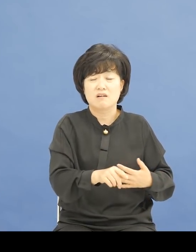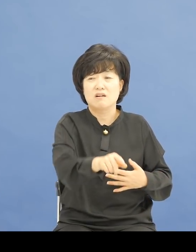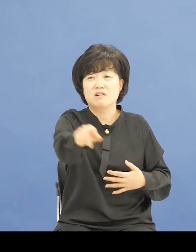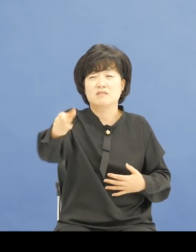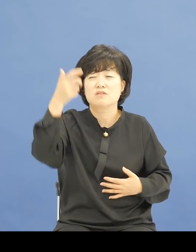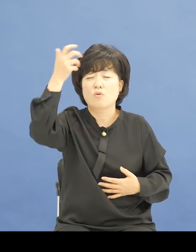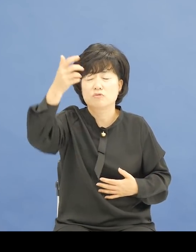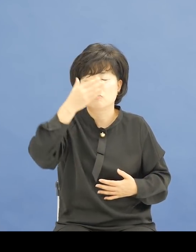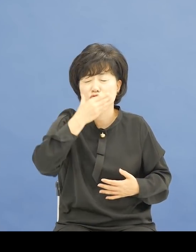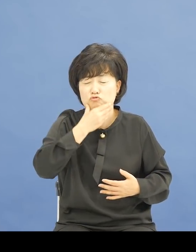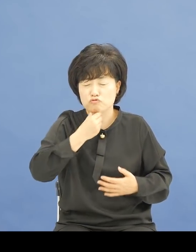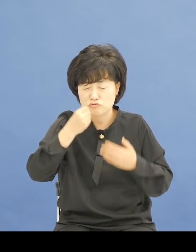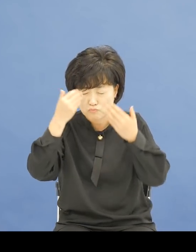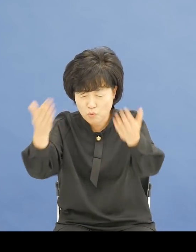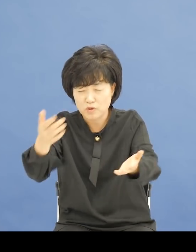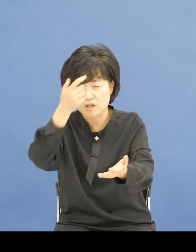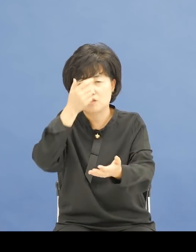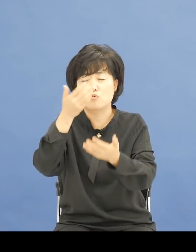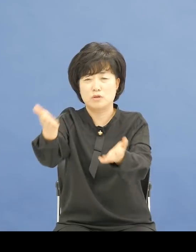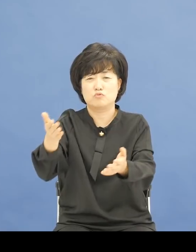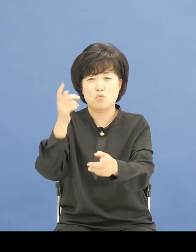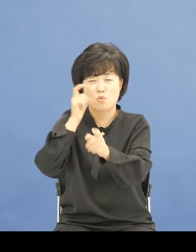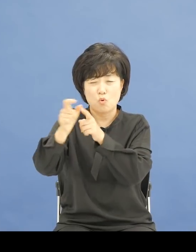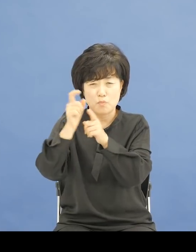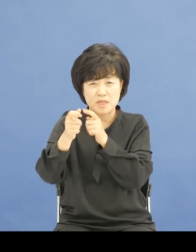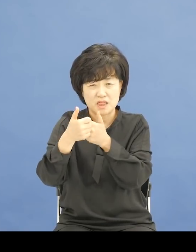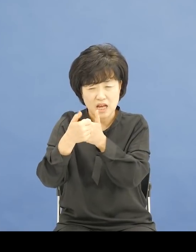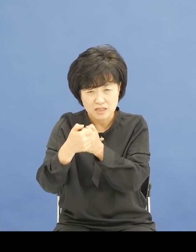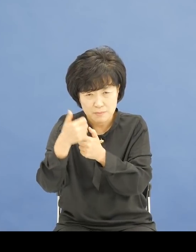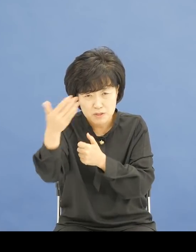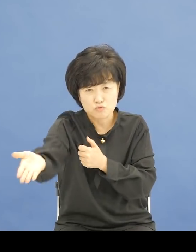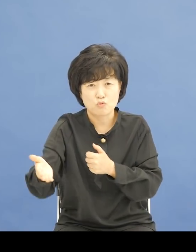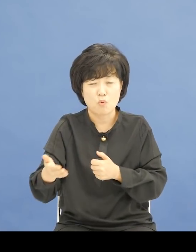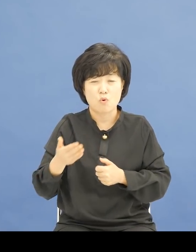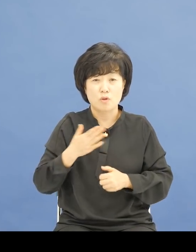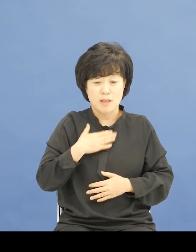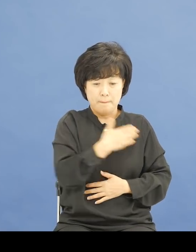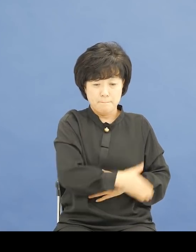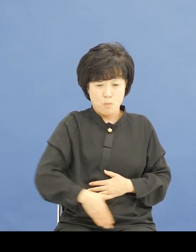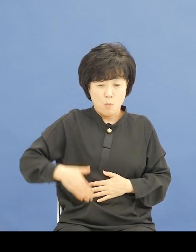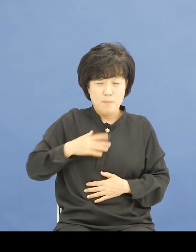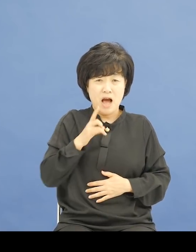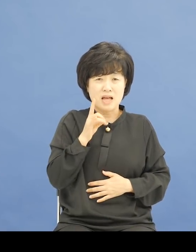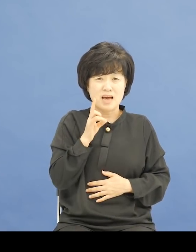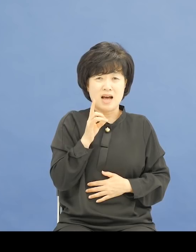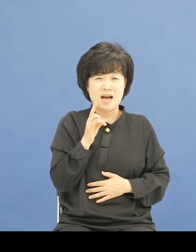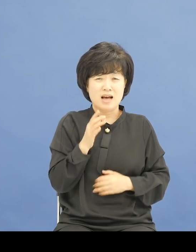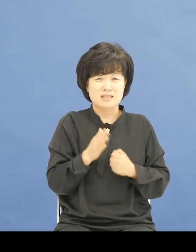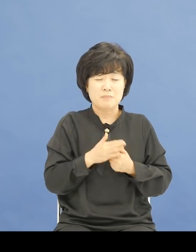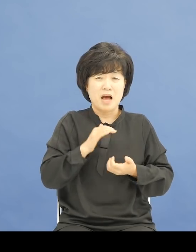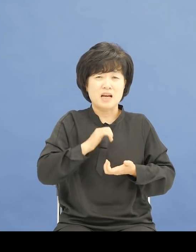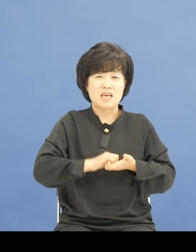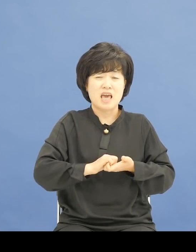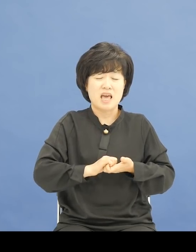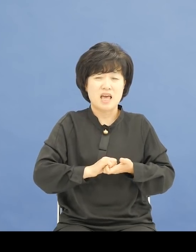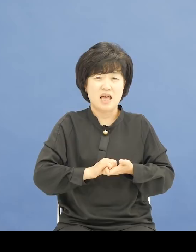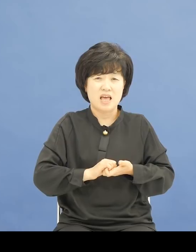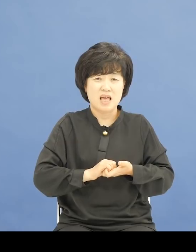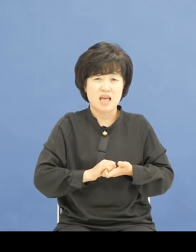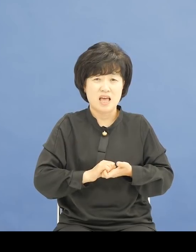영혼들 축복기도 해주고 또 고민 들어주고 그 과정에서 근데 제 몸이 한계다 보니까 한계가 있지 않습니까? 네.